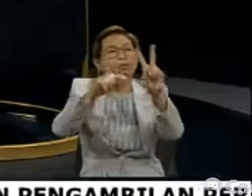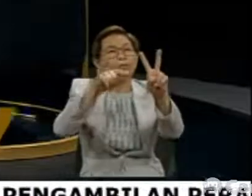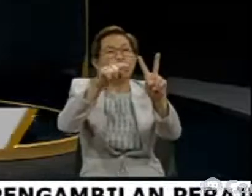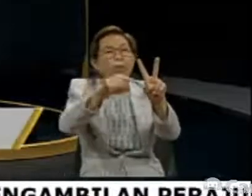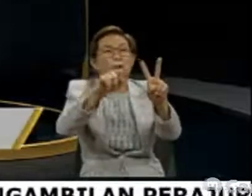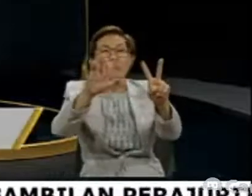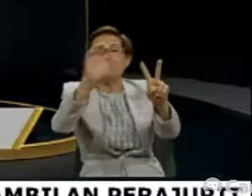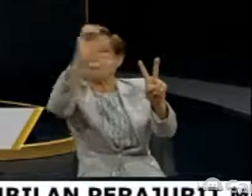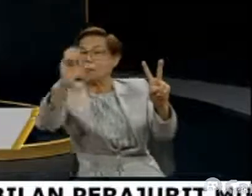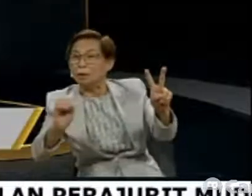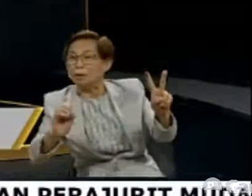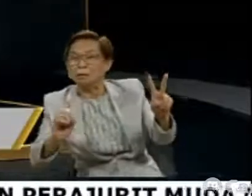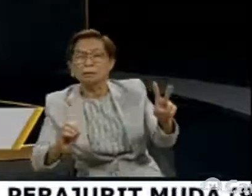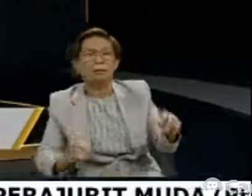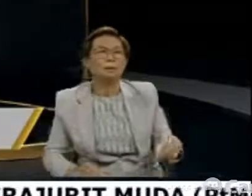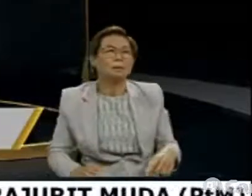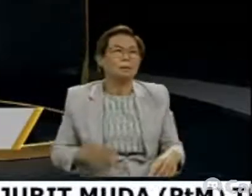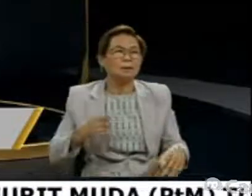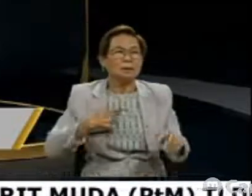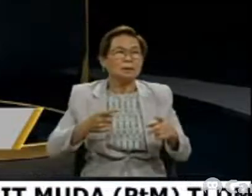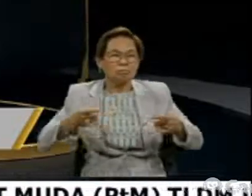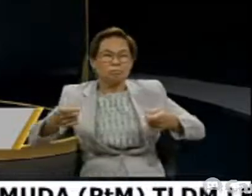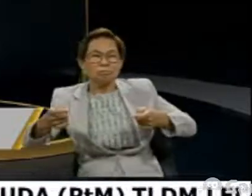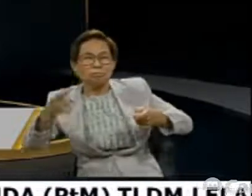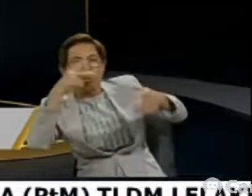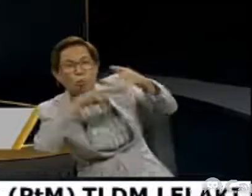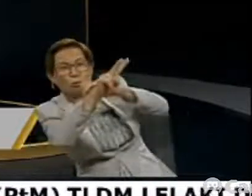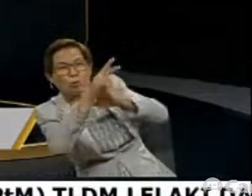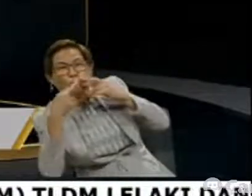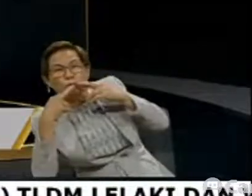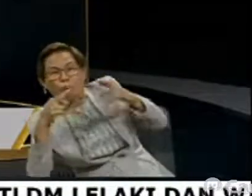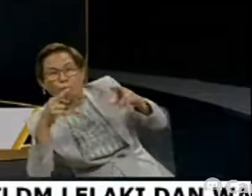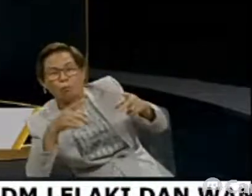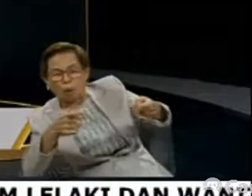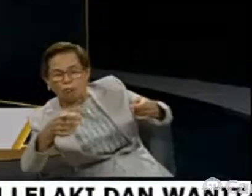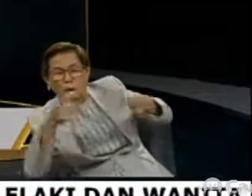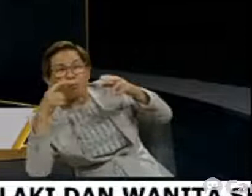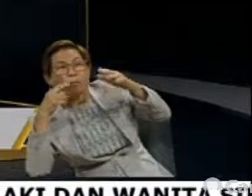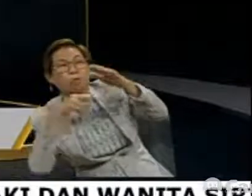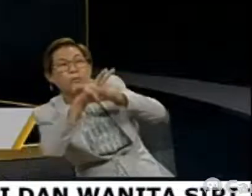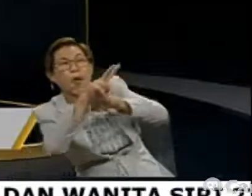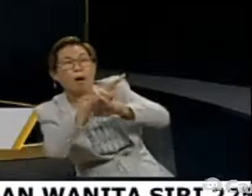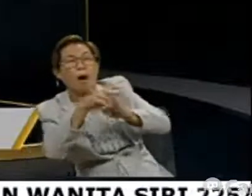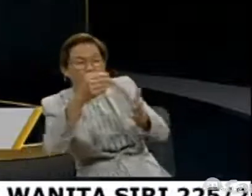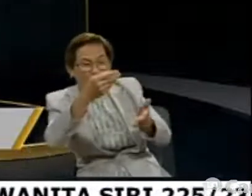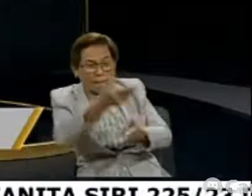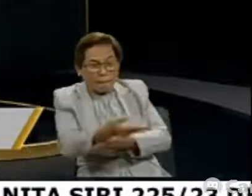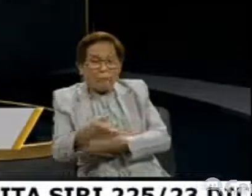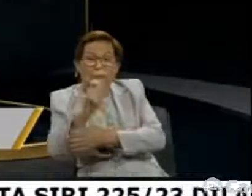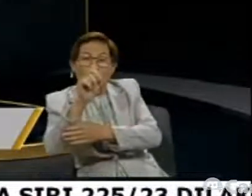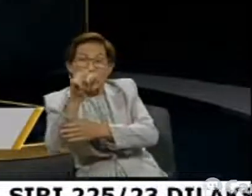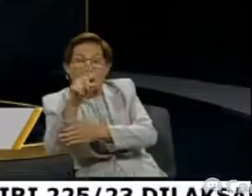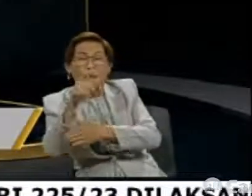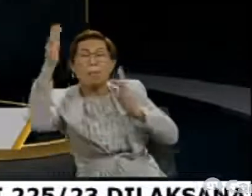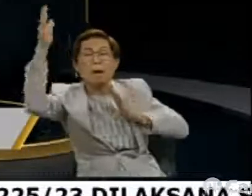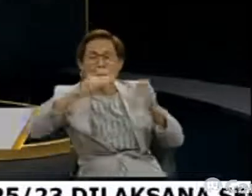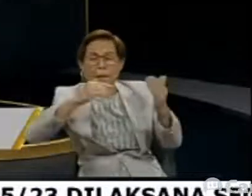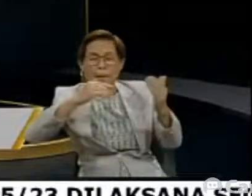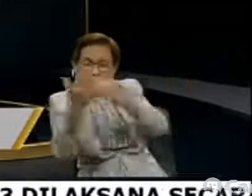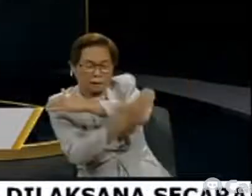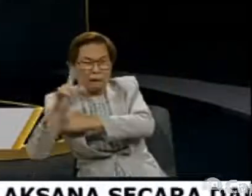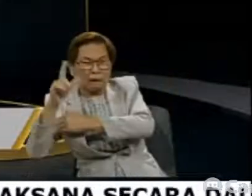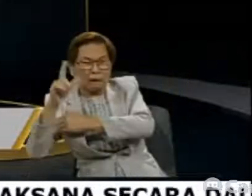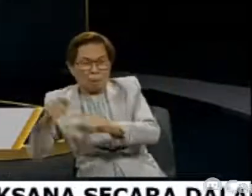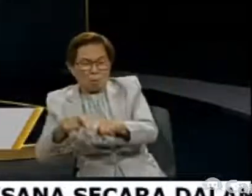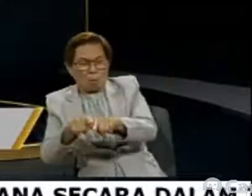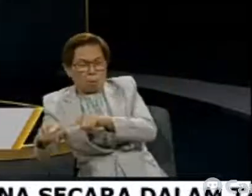ini semuanya kita setelah rasa dan browse by tahun dan kado operasi di Malaysia berbanding Tenggara negara-negara lain